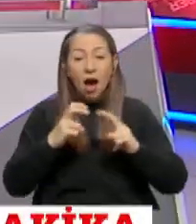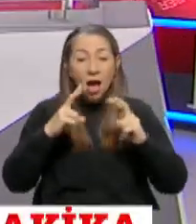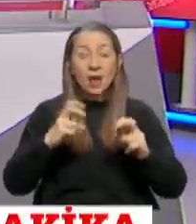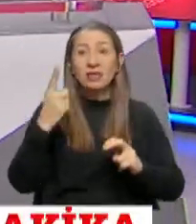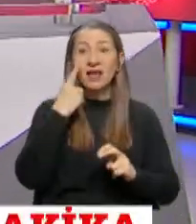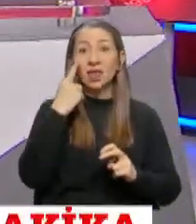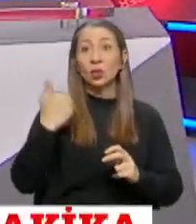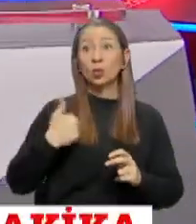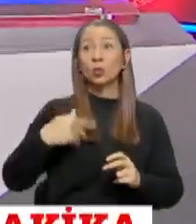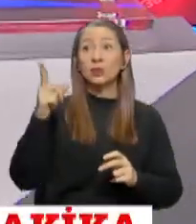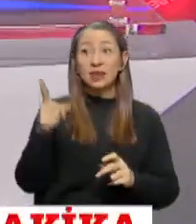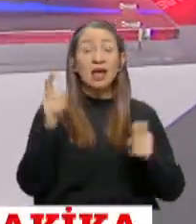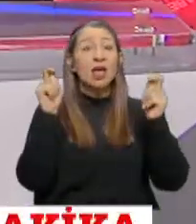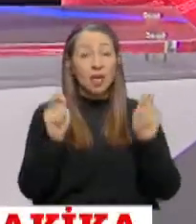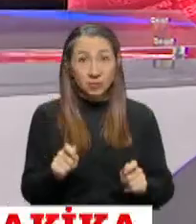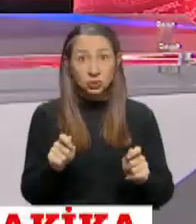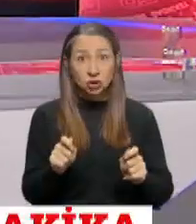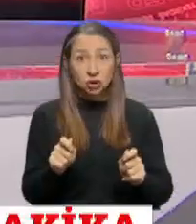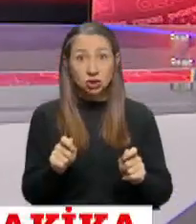kurumlarından yapılmış